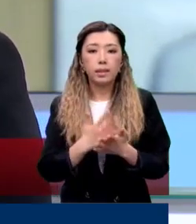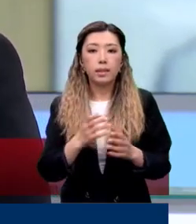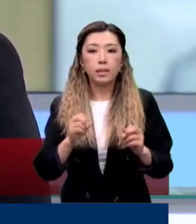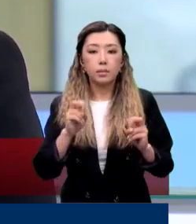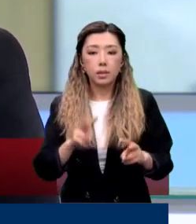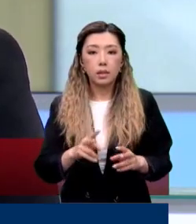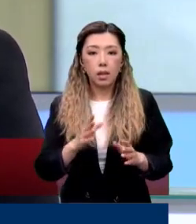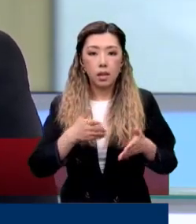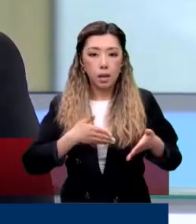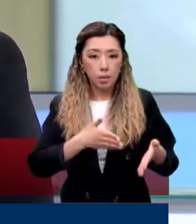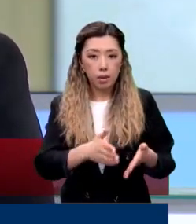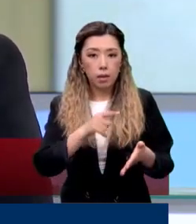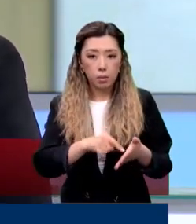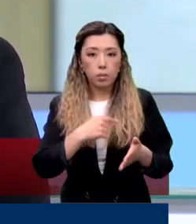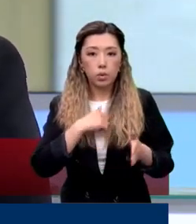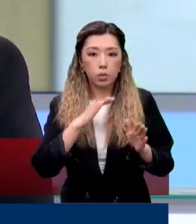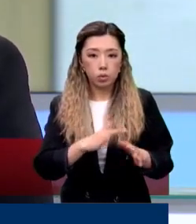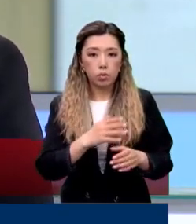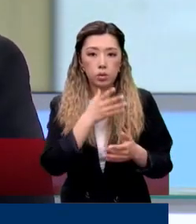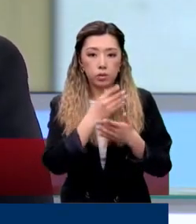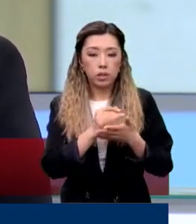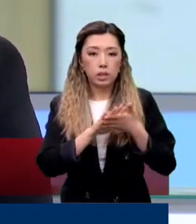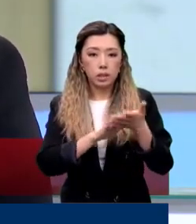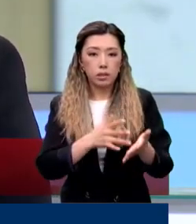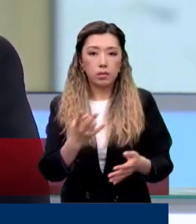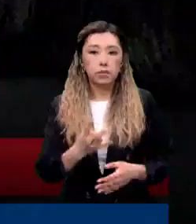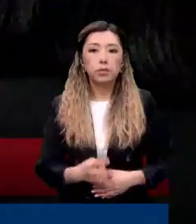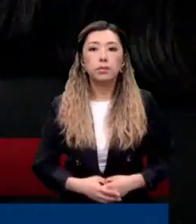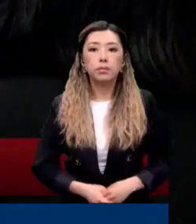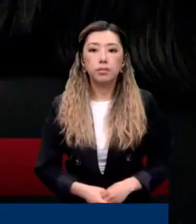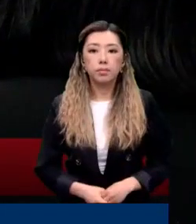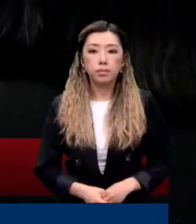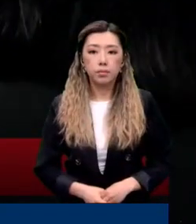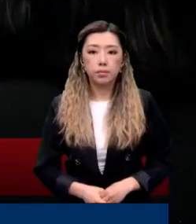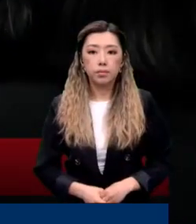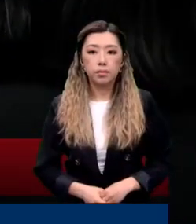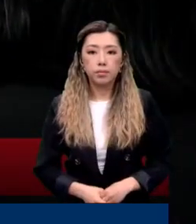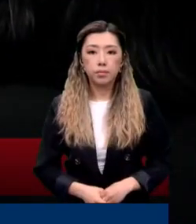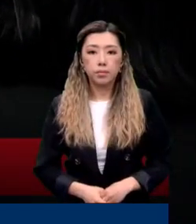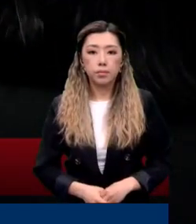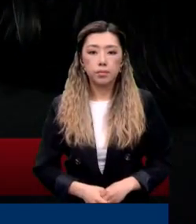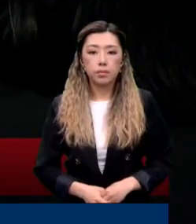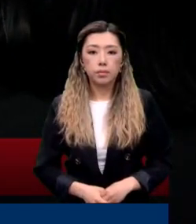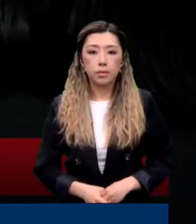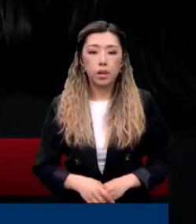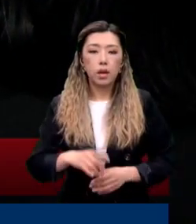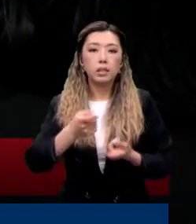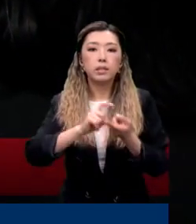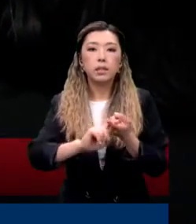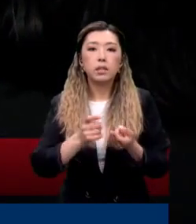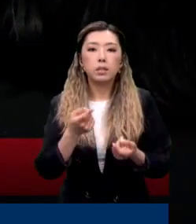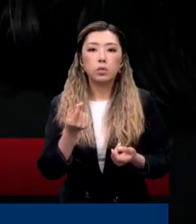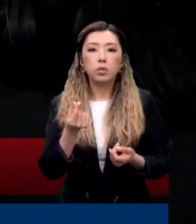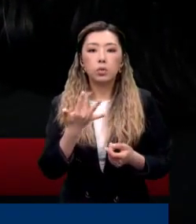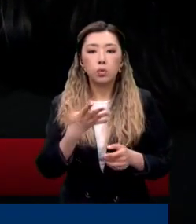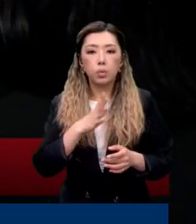определенные направления, и по этим направлениям лучше сформировать свою заявку верно. Ну, разбивка у вас есть какая-то определенная? Да, столько-то миллионов, миллиардов мы направили